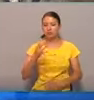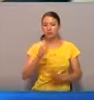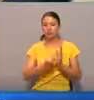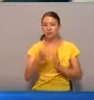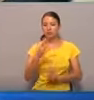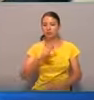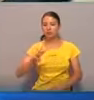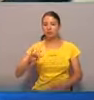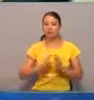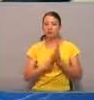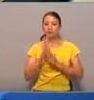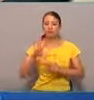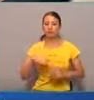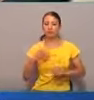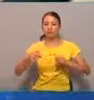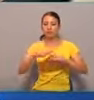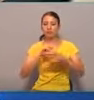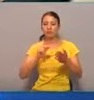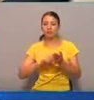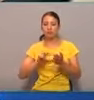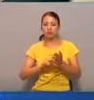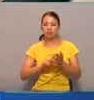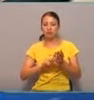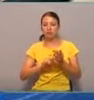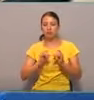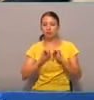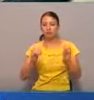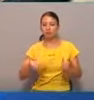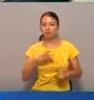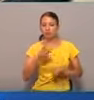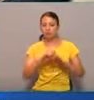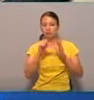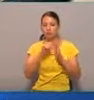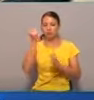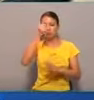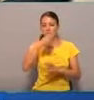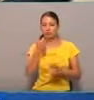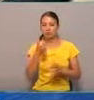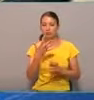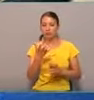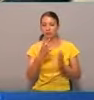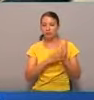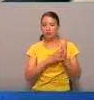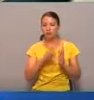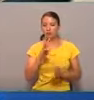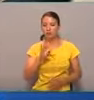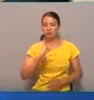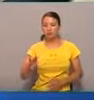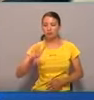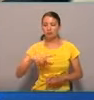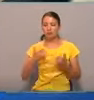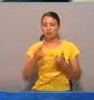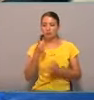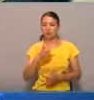миллион теңгеге өскен. Есесіне жергілікті бюджеттің бұйырышыға бастаған. 2016 жылы бюджет кірісі 509 миллион теңге болған екен.